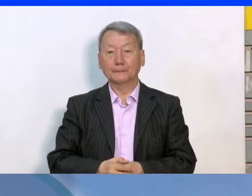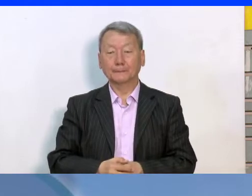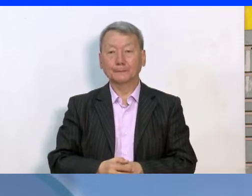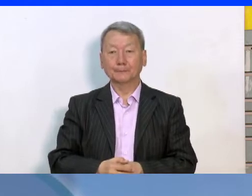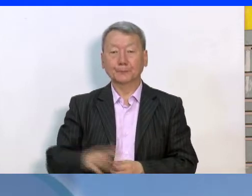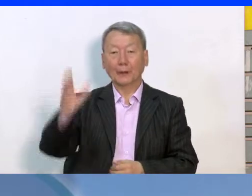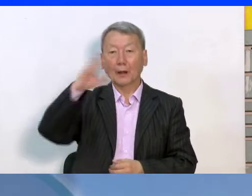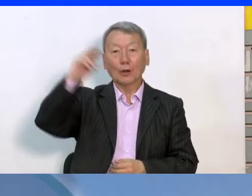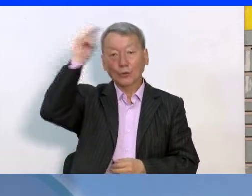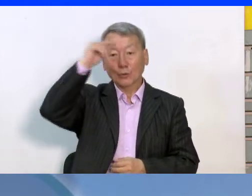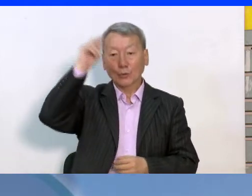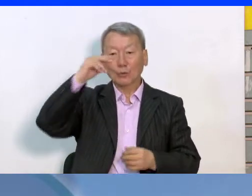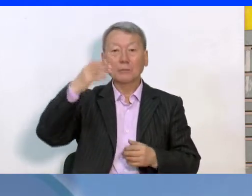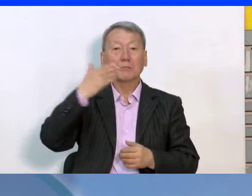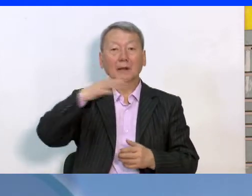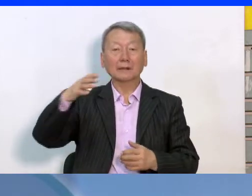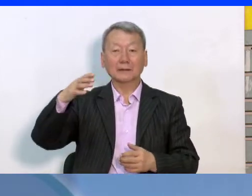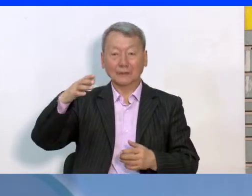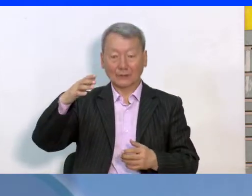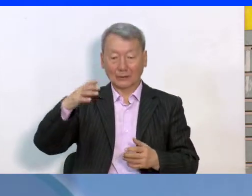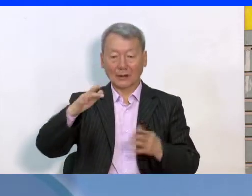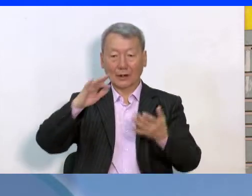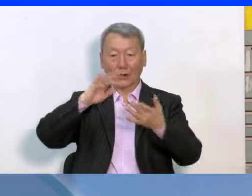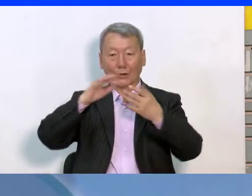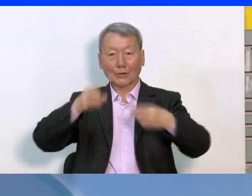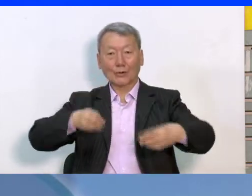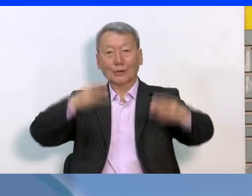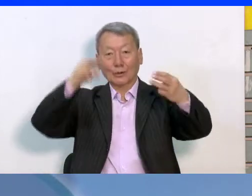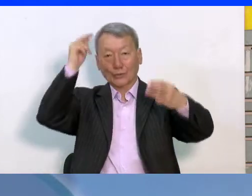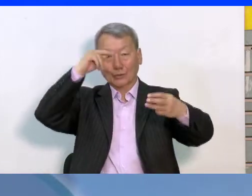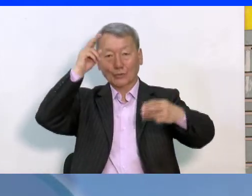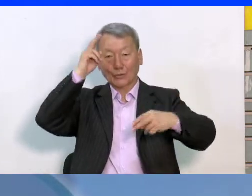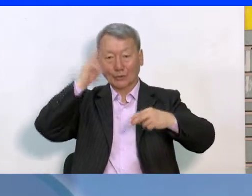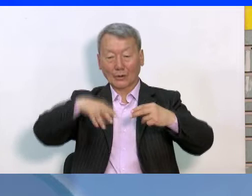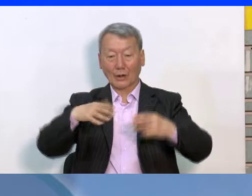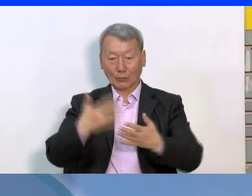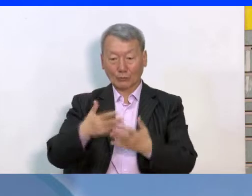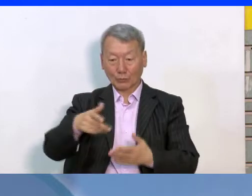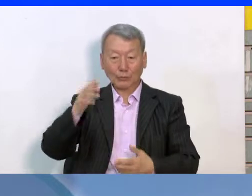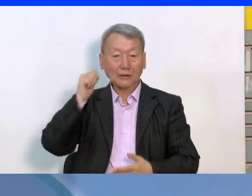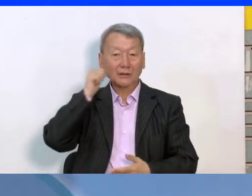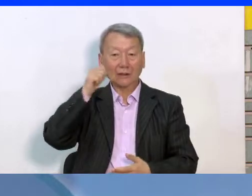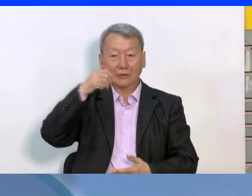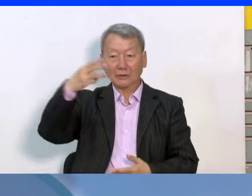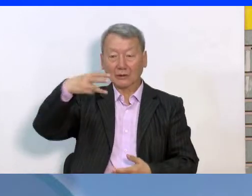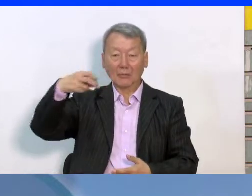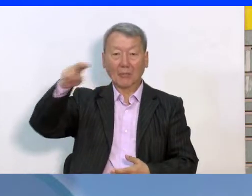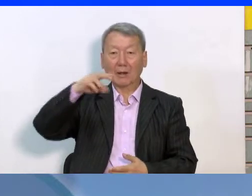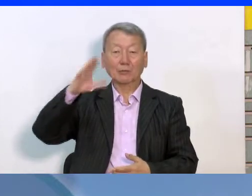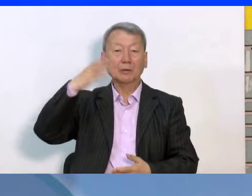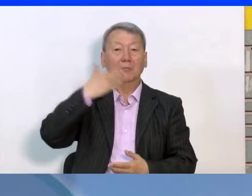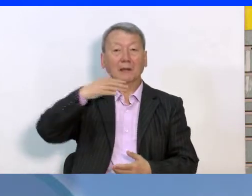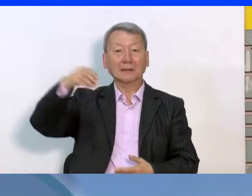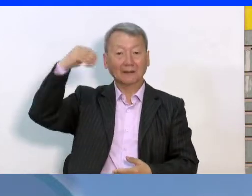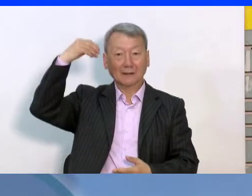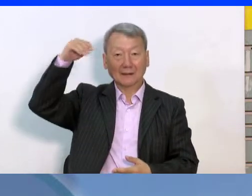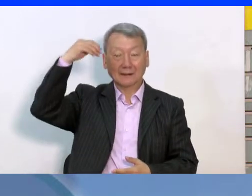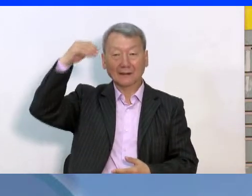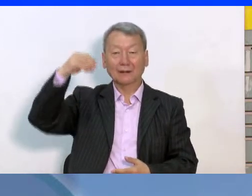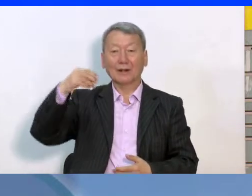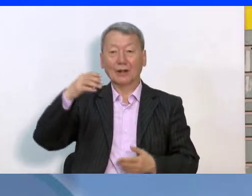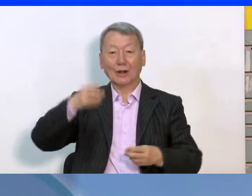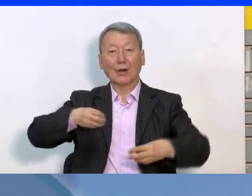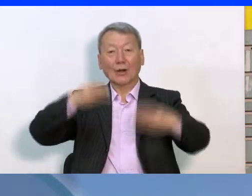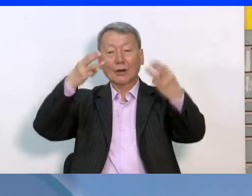окуу жылы дагы аяктап, негизинен онлайн окушту, бирок 30 майда бул акыркы коңгуроо кечеси дагы болот,